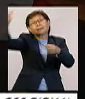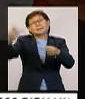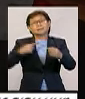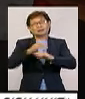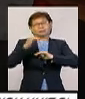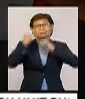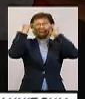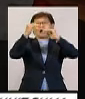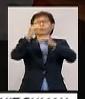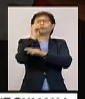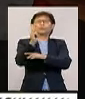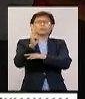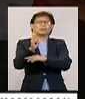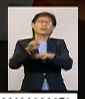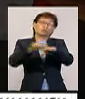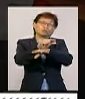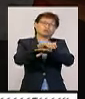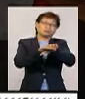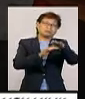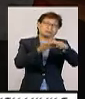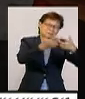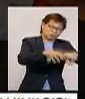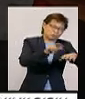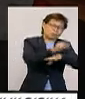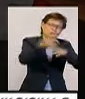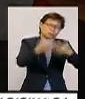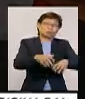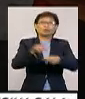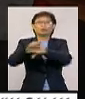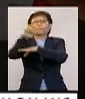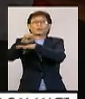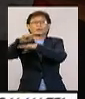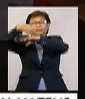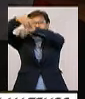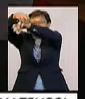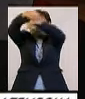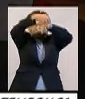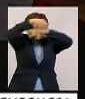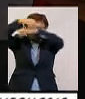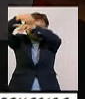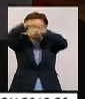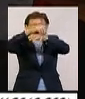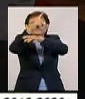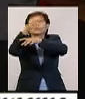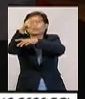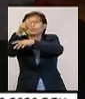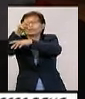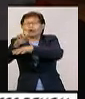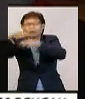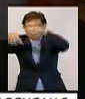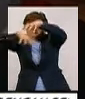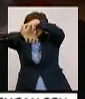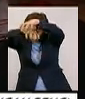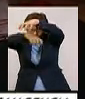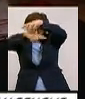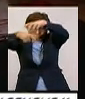kedua baru, iaitu menggunakan mechanical jentera, sedangkan menggunakan drone terbang mengambil gambar ladang